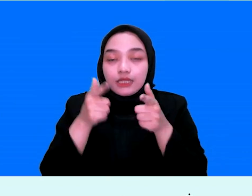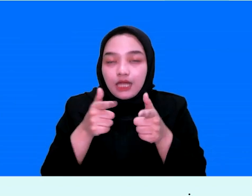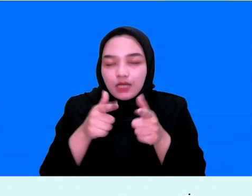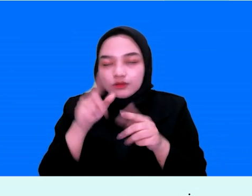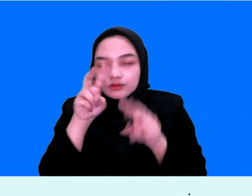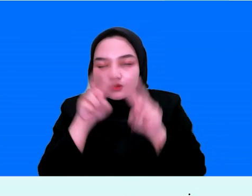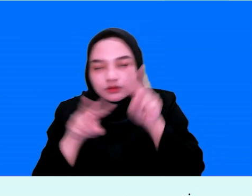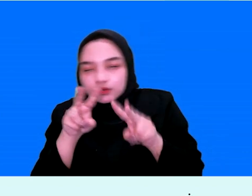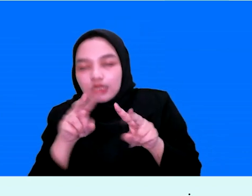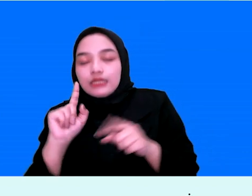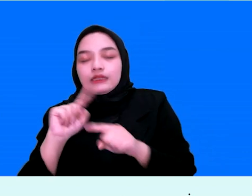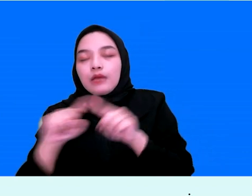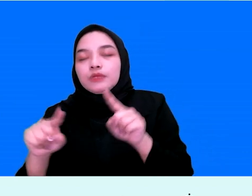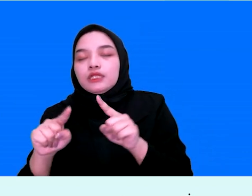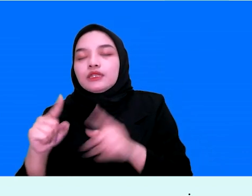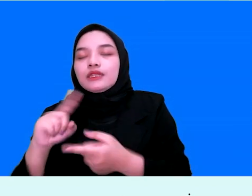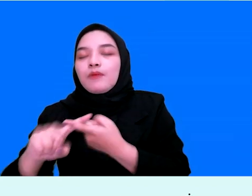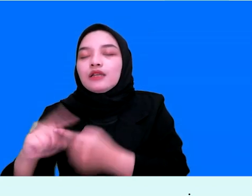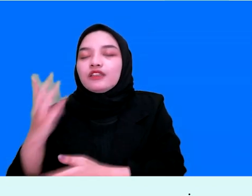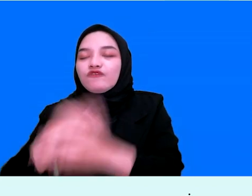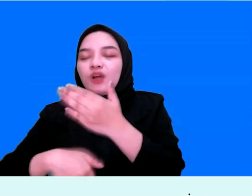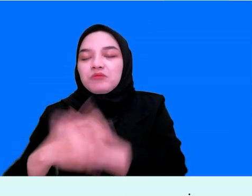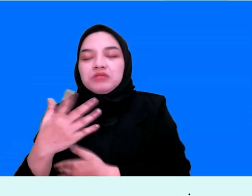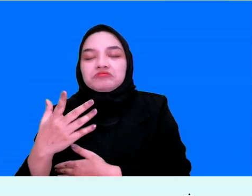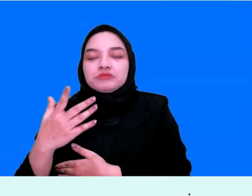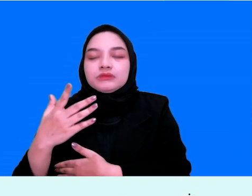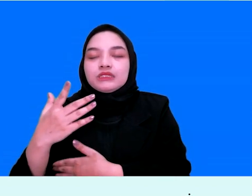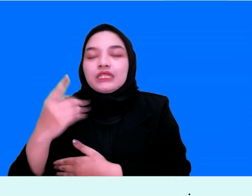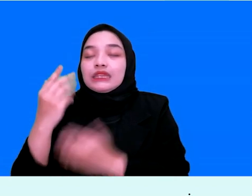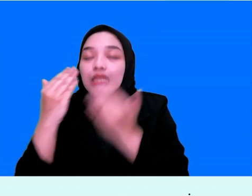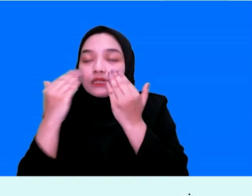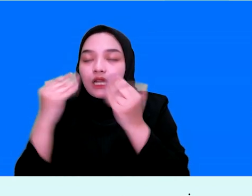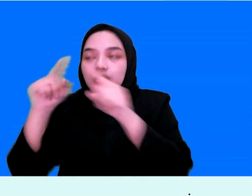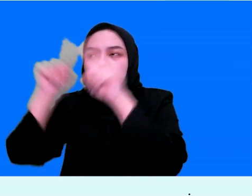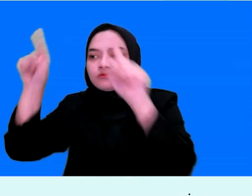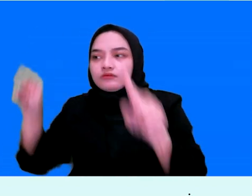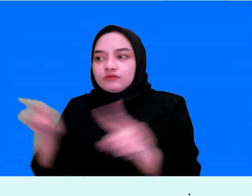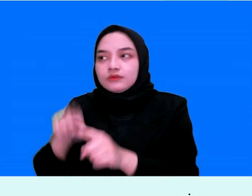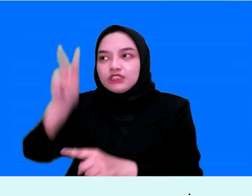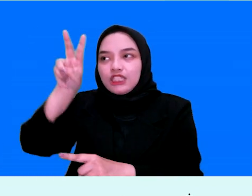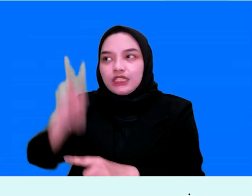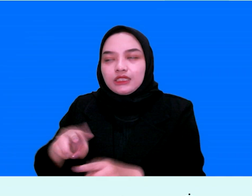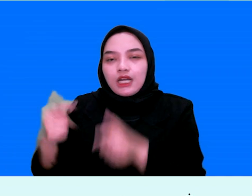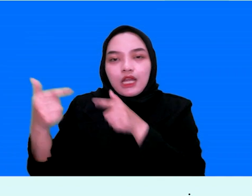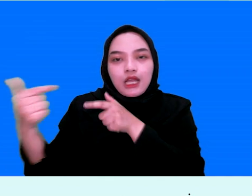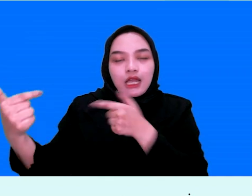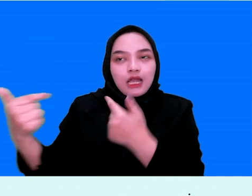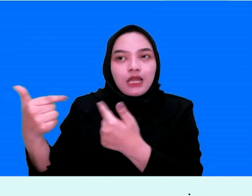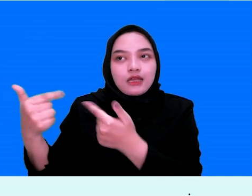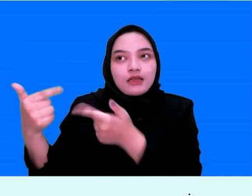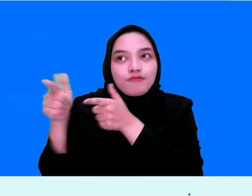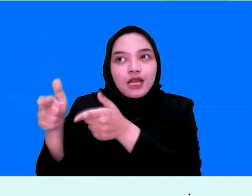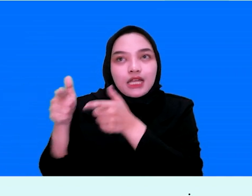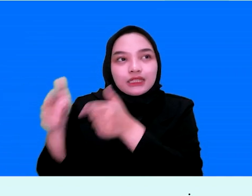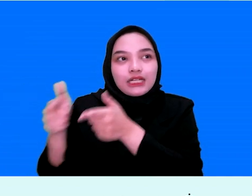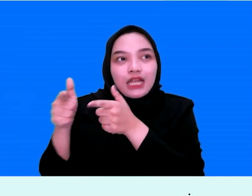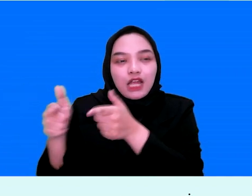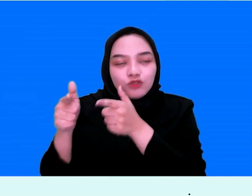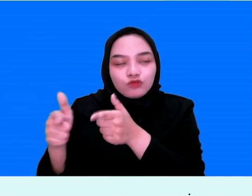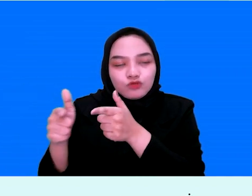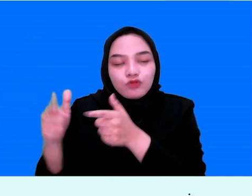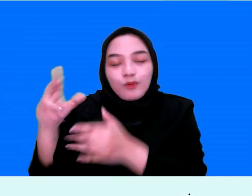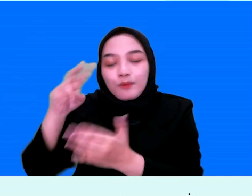pop-up tersebut karena memang konten-konten lainnya itu terbaca oleh screen reader. Nah, ini juga berlawanan dengan asumsi kami awalnya. Kami